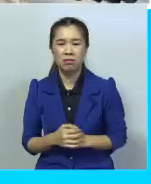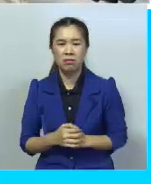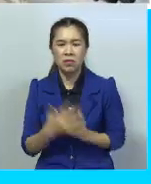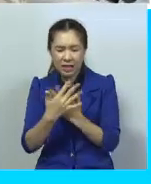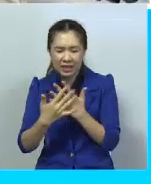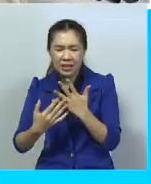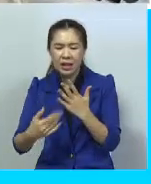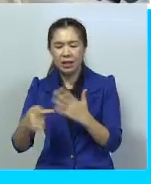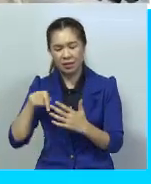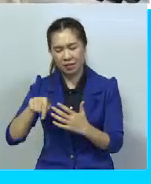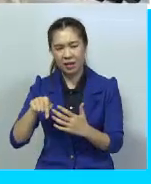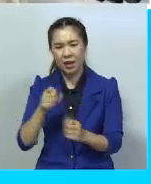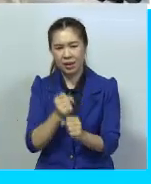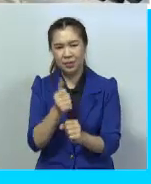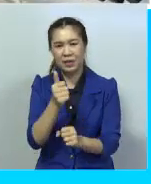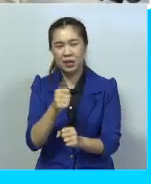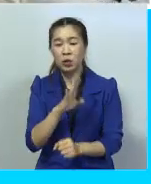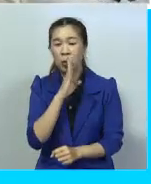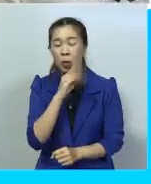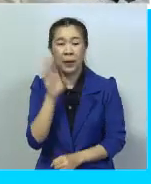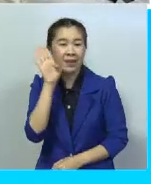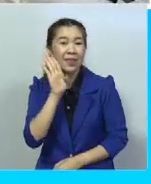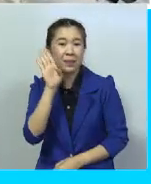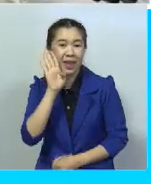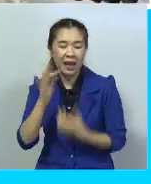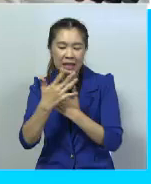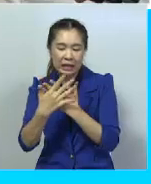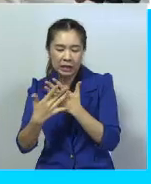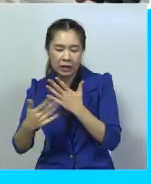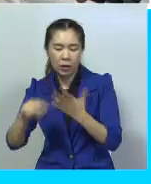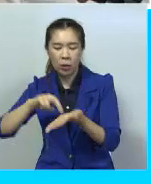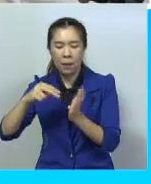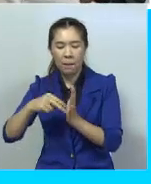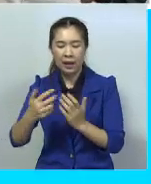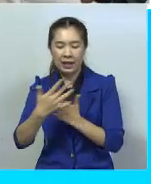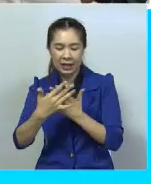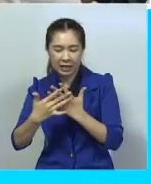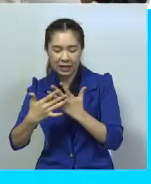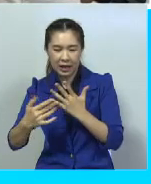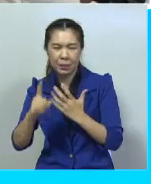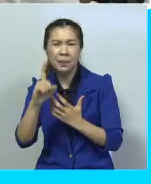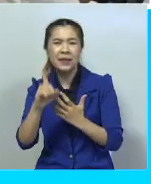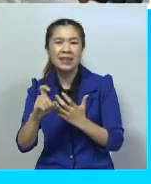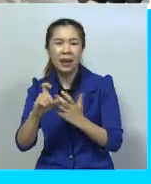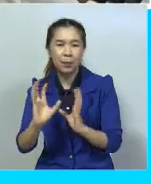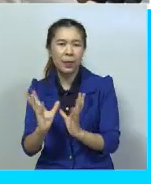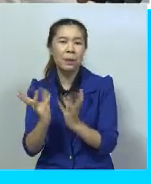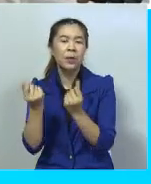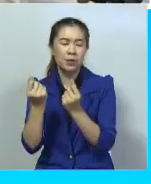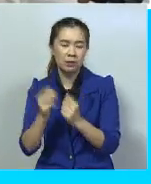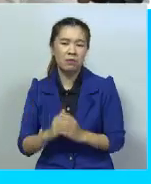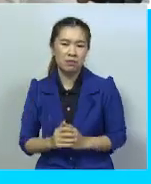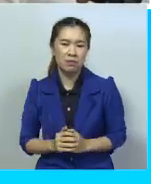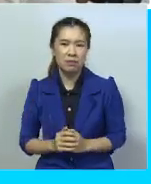ที่เลือดมันไหลออกเพราะว่าถ้ามันเป็นสีน้ำตาลนะมันเหมือนว่าเลือดอะใกล้จะหมดแล้วอะไรอย่างเงี้ยค่ะเลือดเสียมันเป็นเลือดเสียที่ไหลออกมาจะหมด